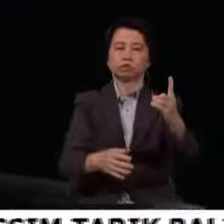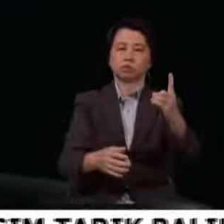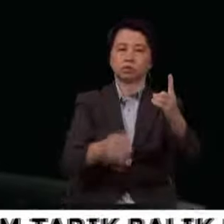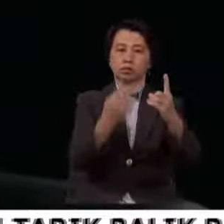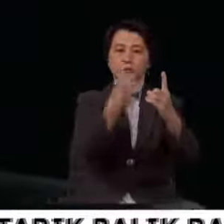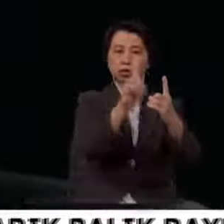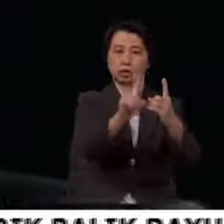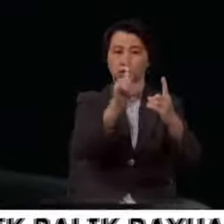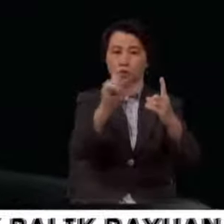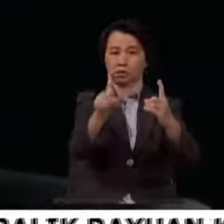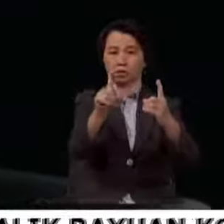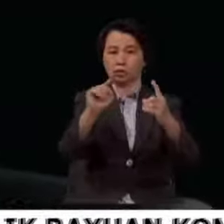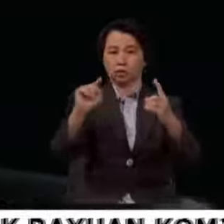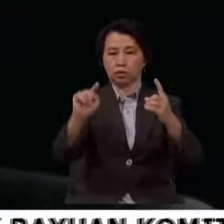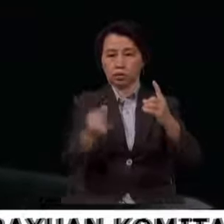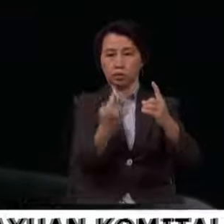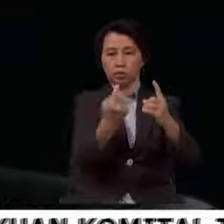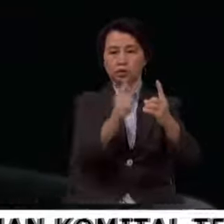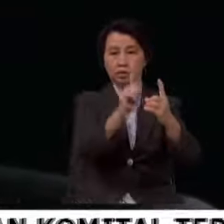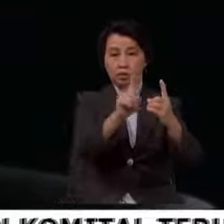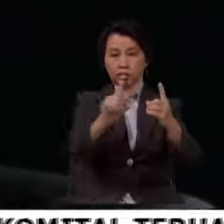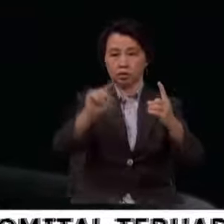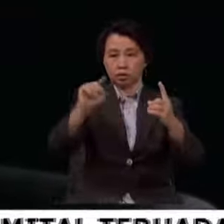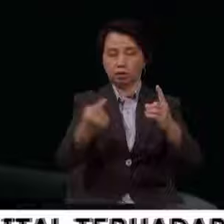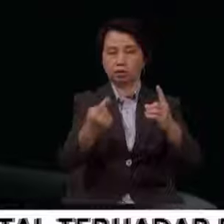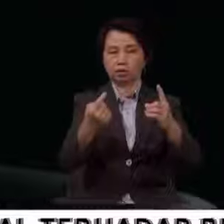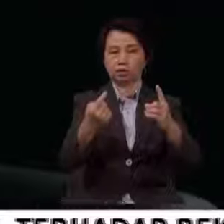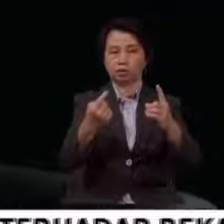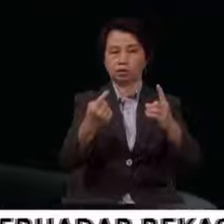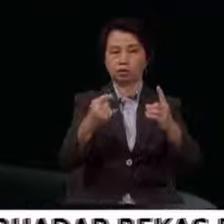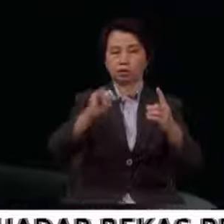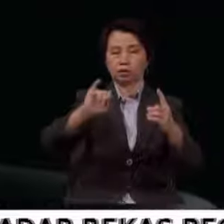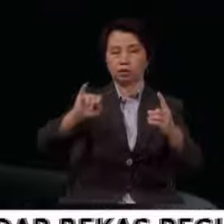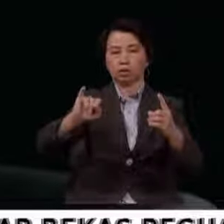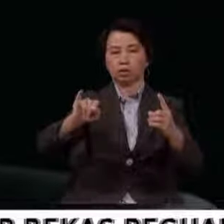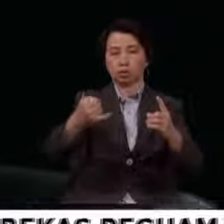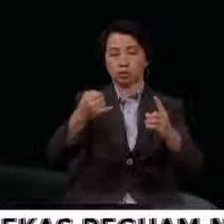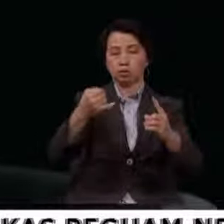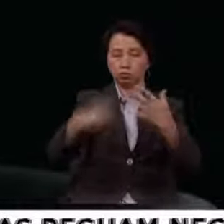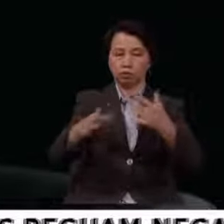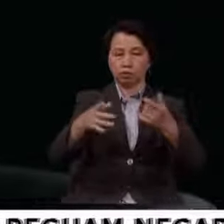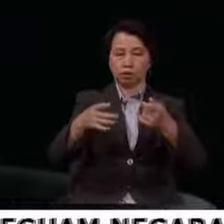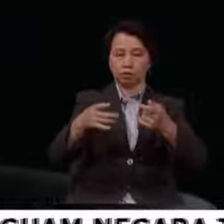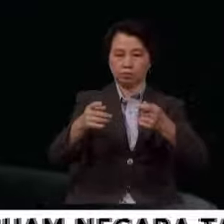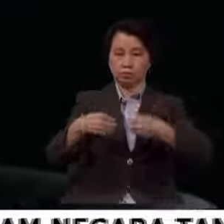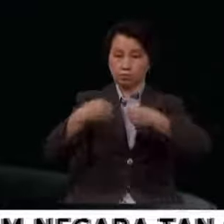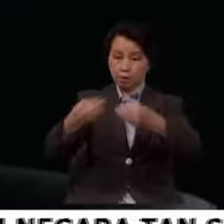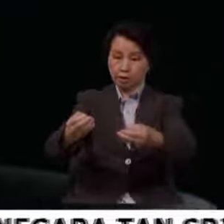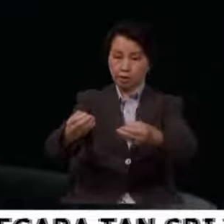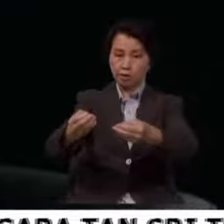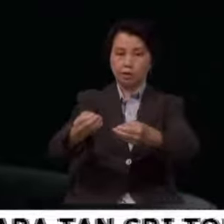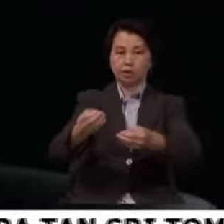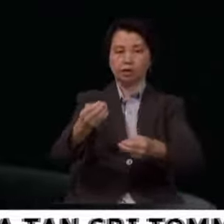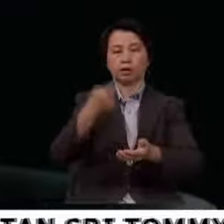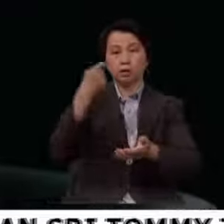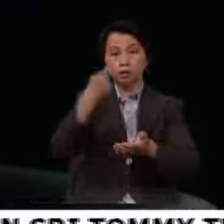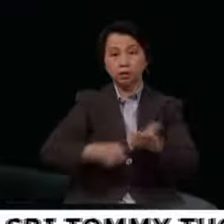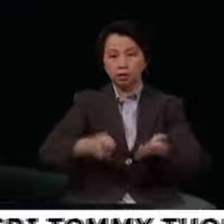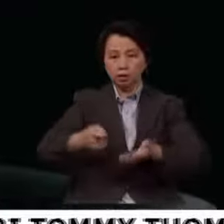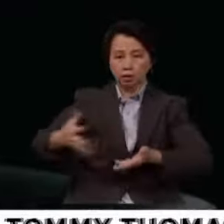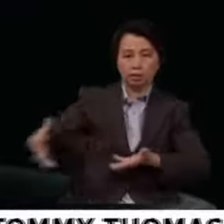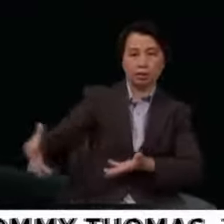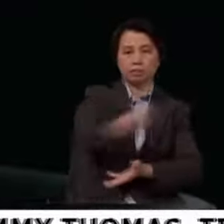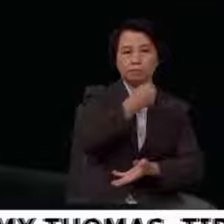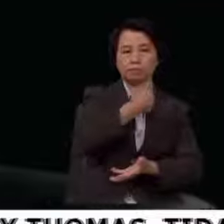5723 Ringgit ah kita telah apa bahan-bahan yang kita dalam pas